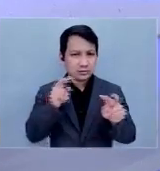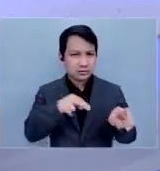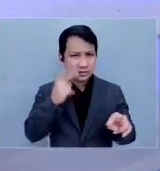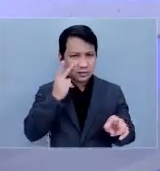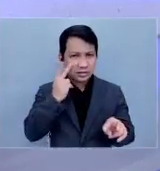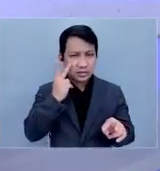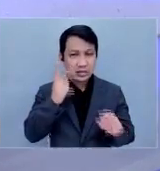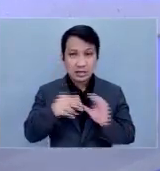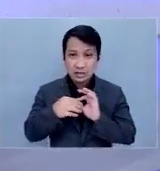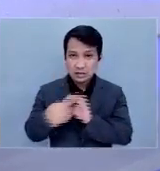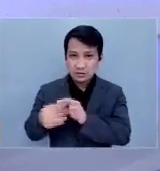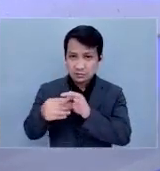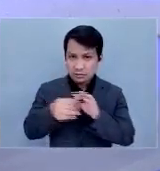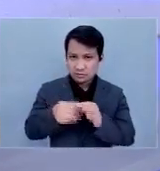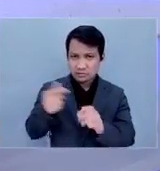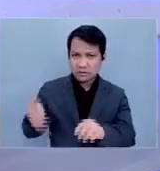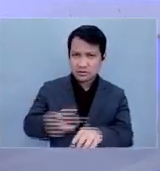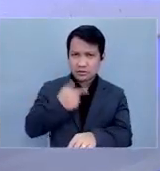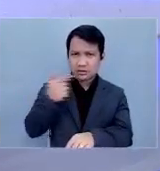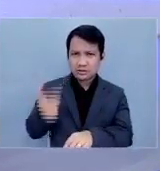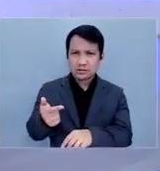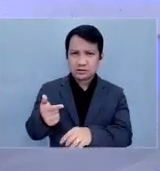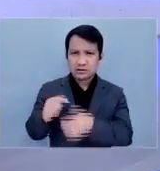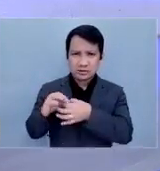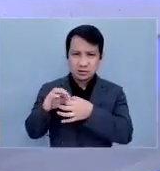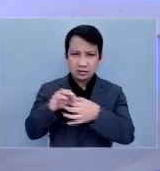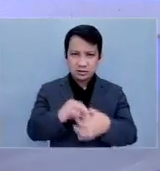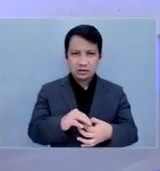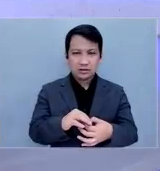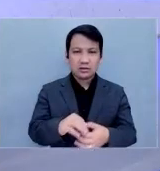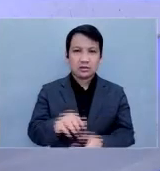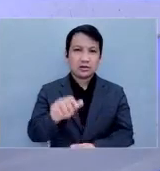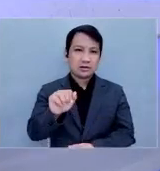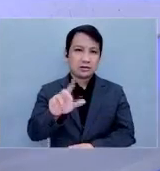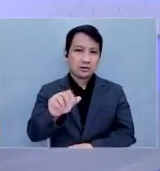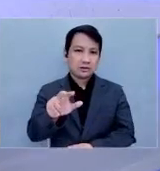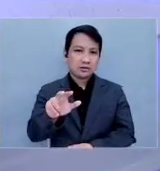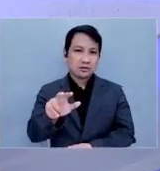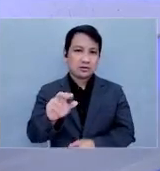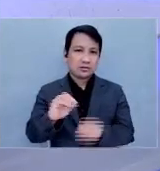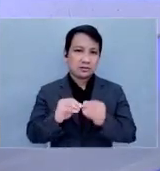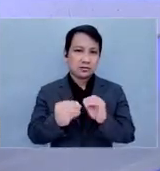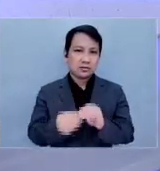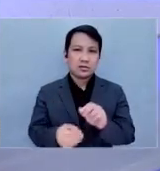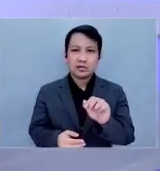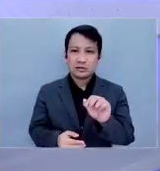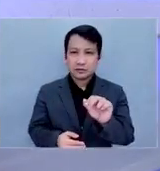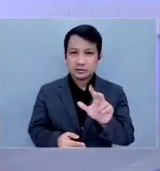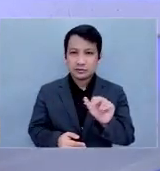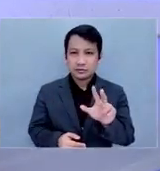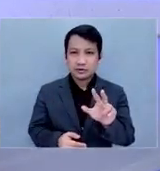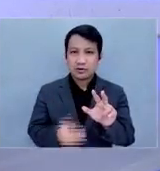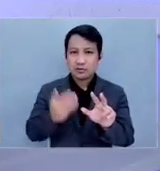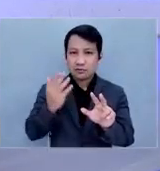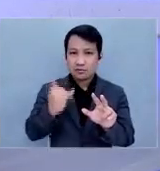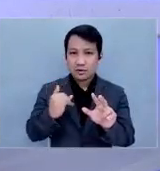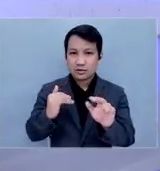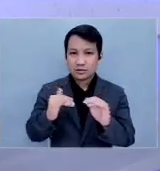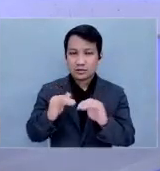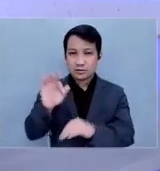paniniwala, matagal nang naikakabit sa mga umano'y kamalasan ang number 13. Pati nga po ang araw ng